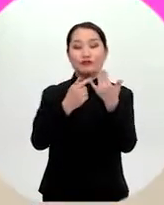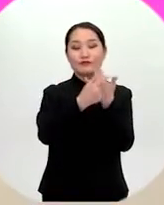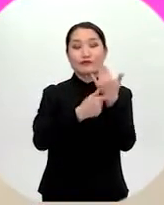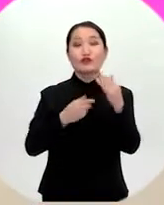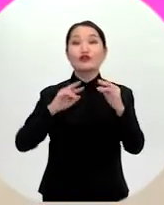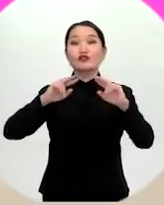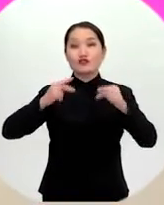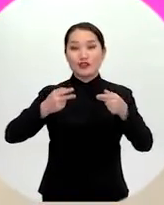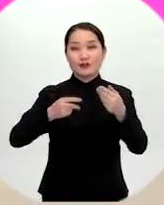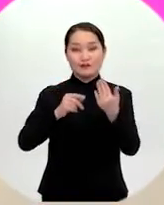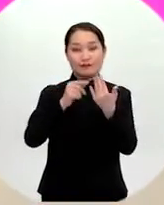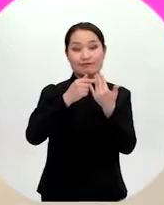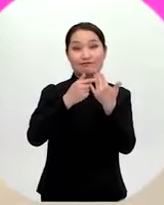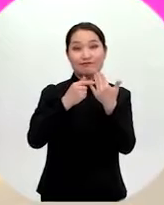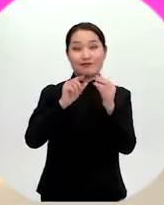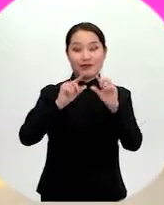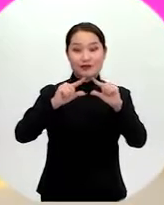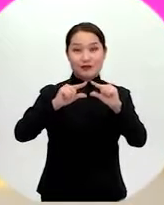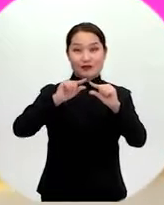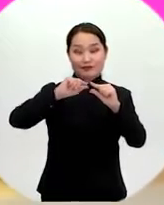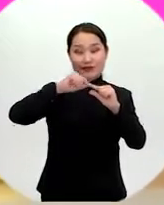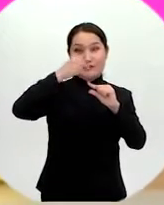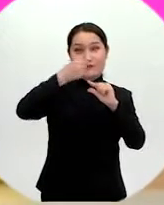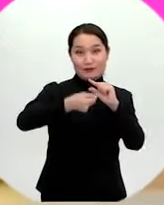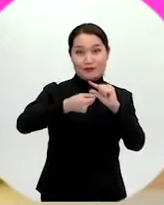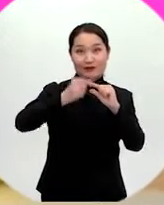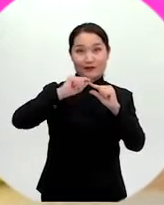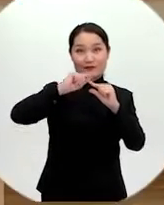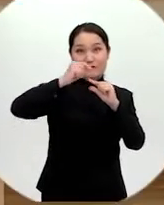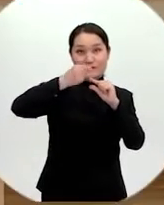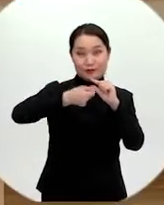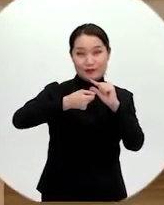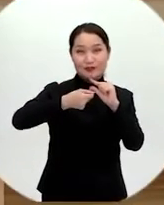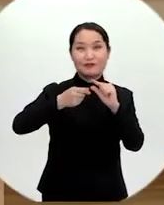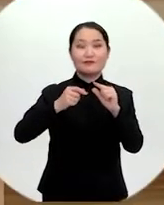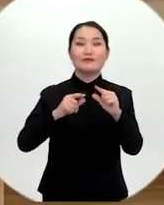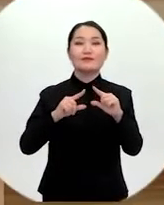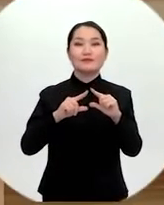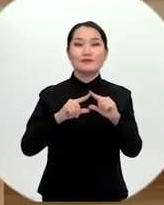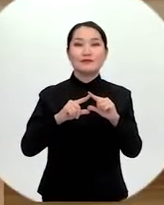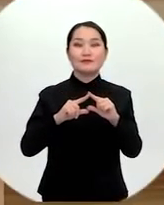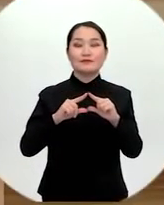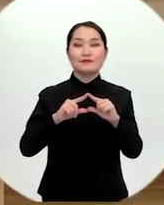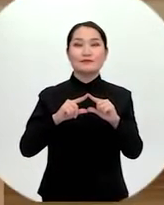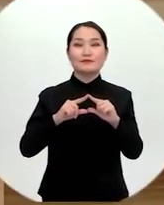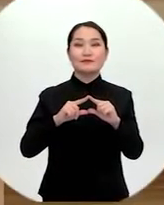энэ хэсгийг эхлээд ингэ нугалчихэ. Наадлах хэсгийг ингэ нугалаад. За ийм байдлаар болгочихно.